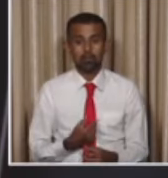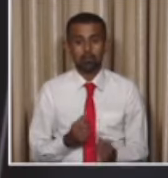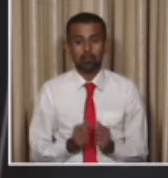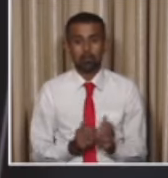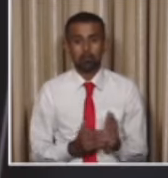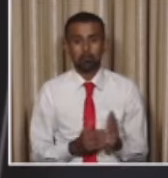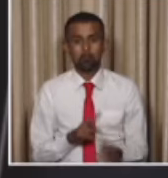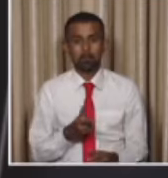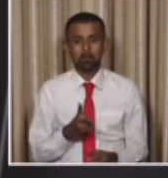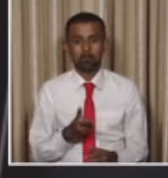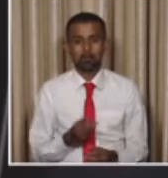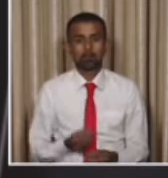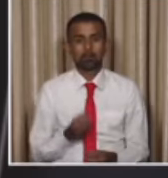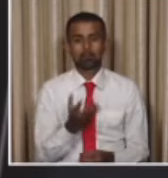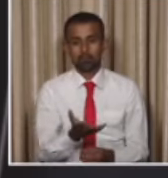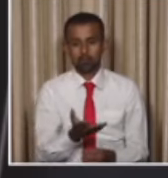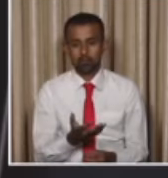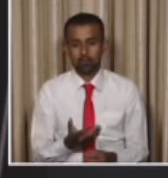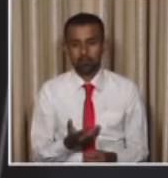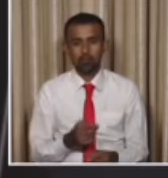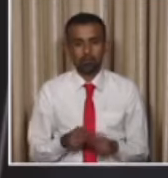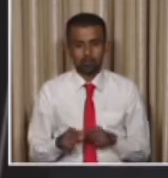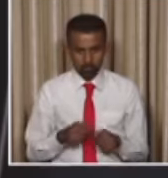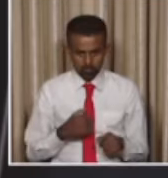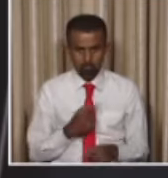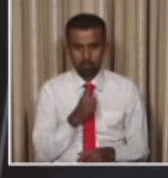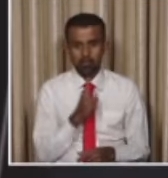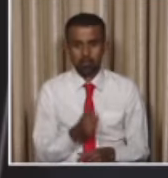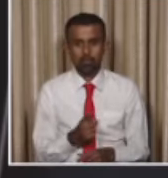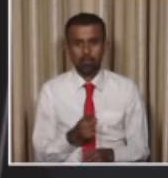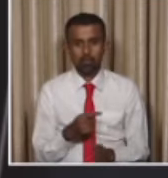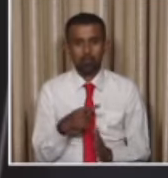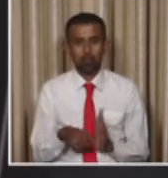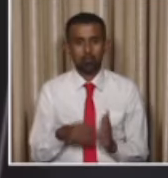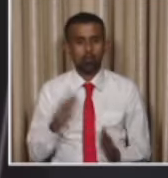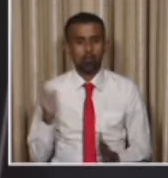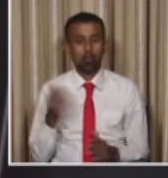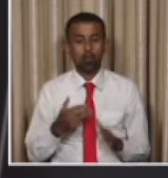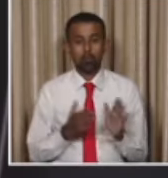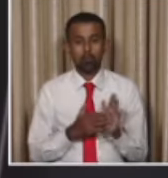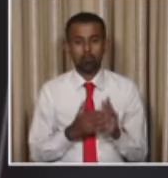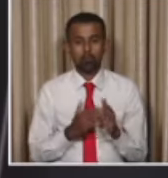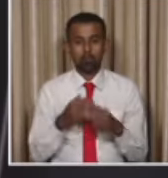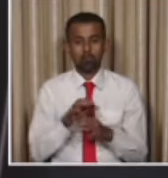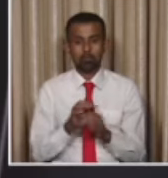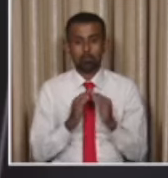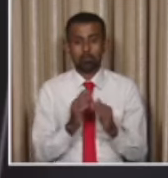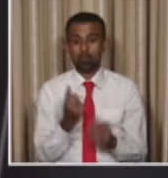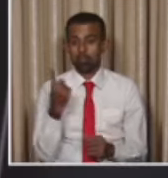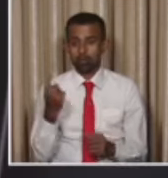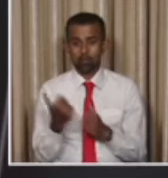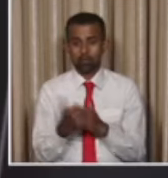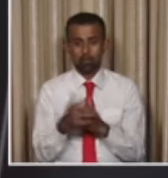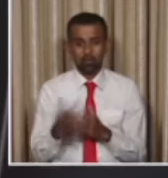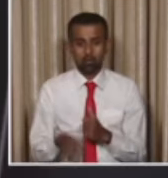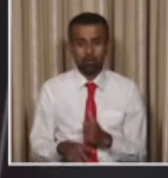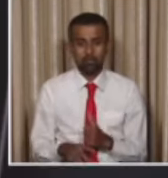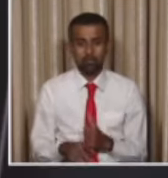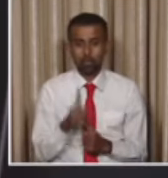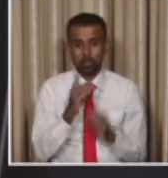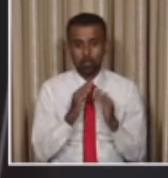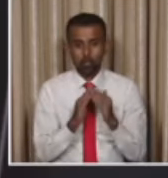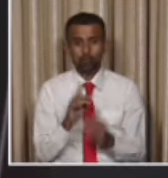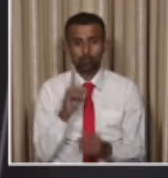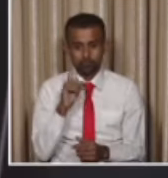මිලියන 200ක් විතර දීලා. අපි එහෙම කියනවාද? අපි ලංකා පුරා මහින්දෝදේ විද්‍යාගාර 1000ක් හදලා එක